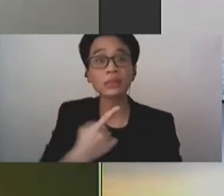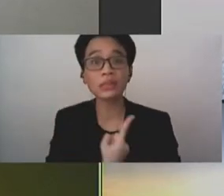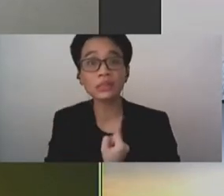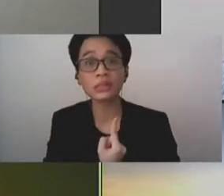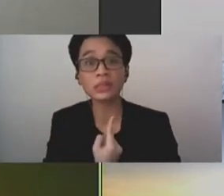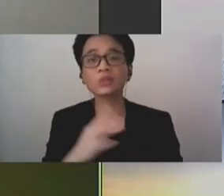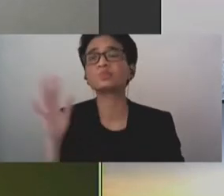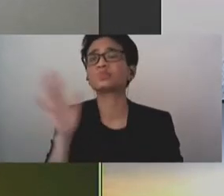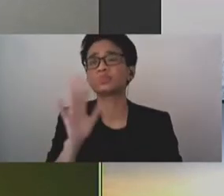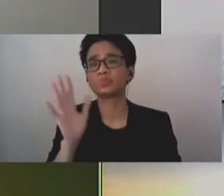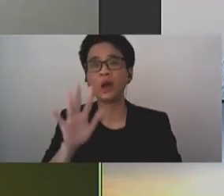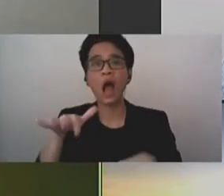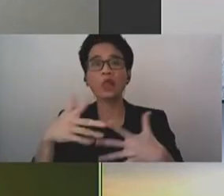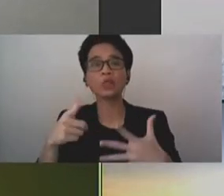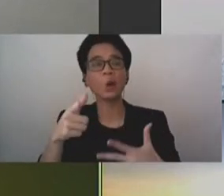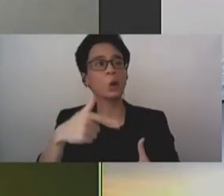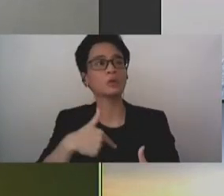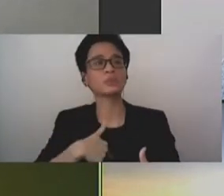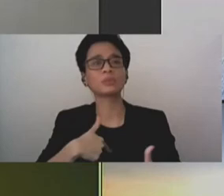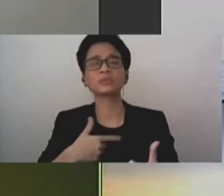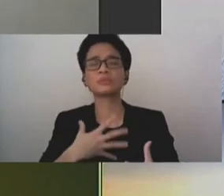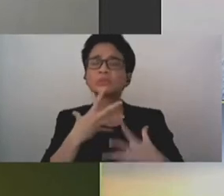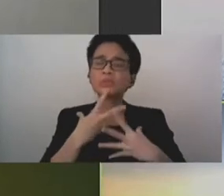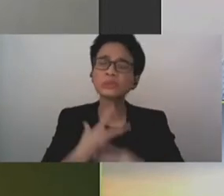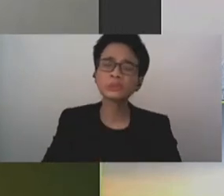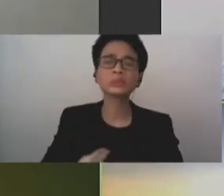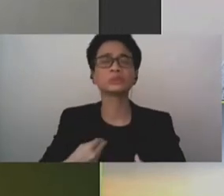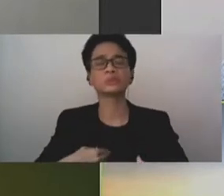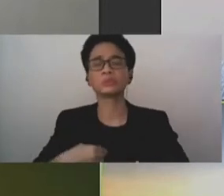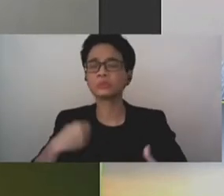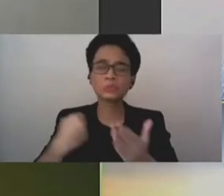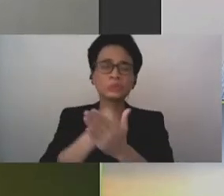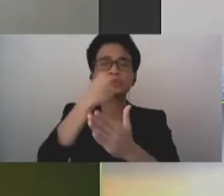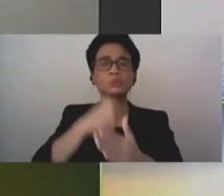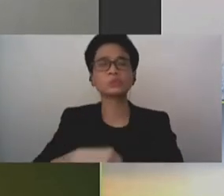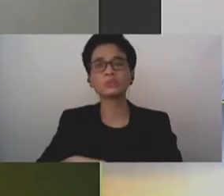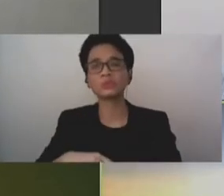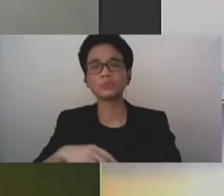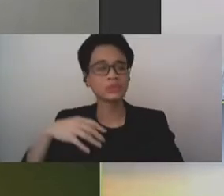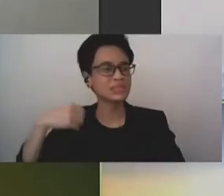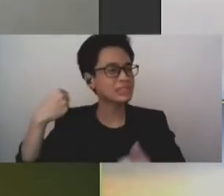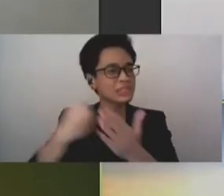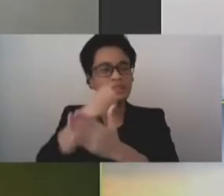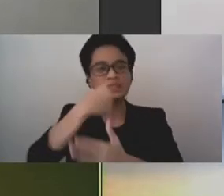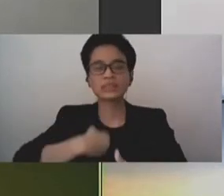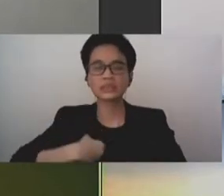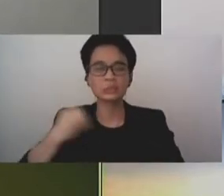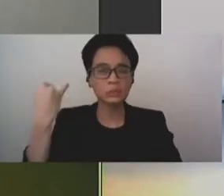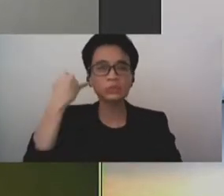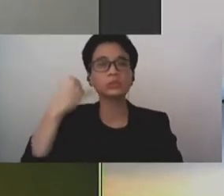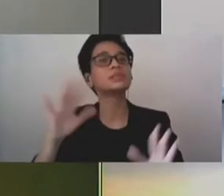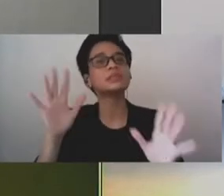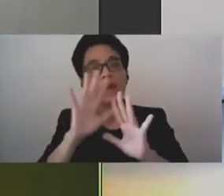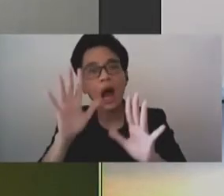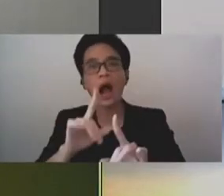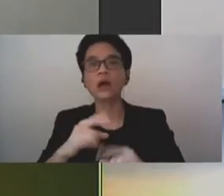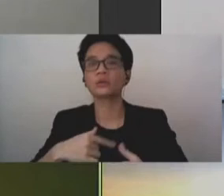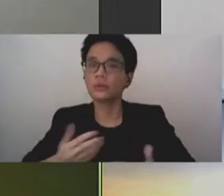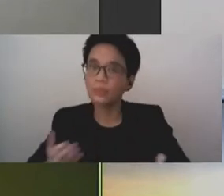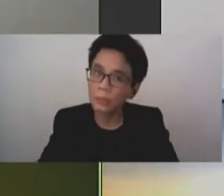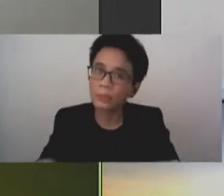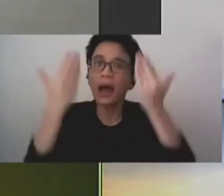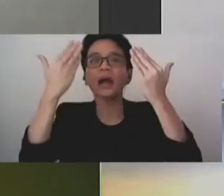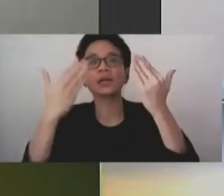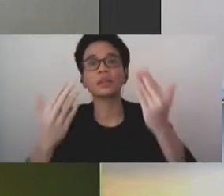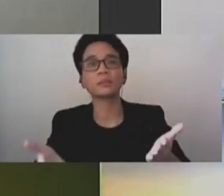merasa jadi orang termalang di dunia, gitu kan. Ya. Bangkit, berdiri tegak, semangat, insya Allah